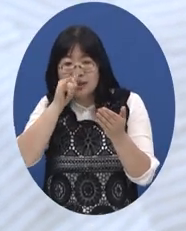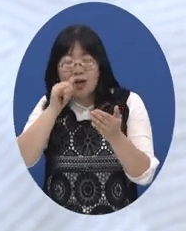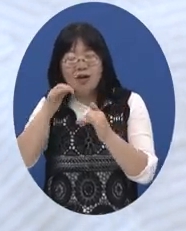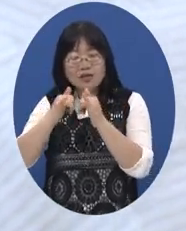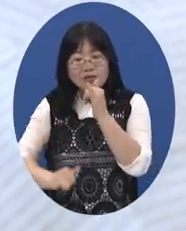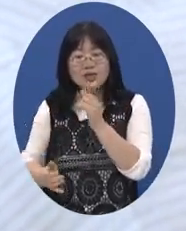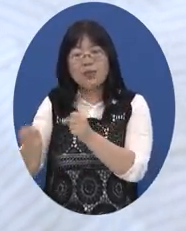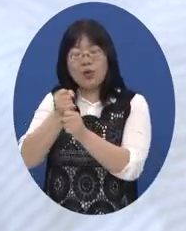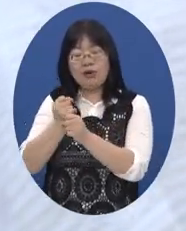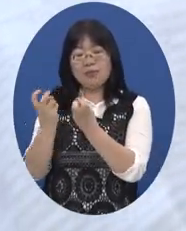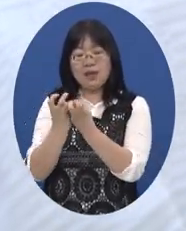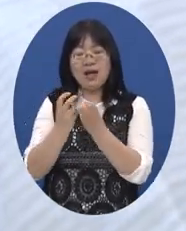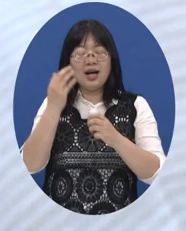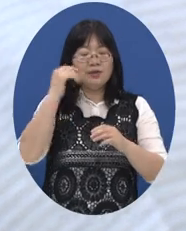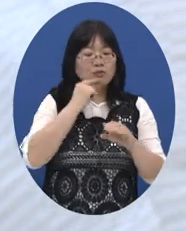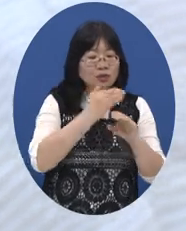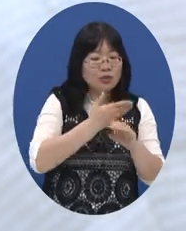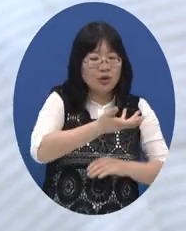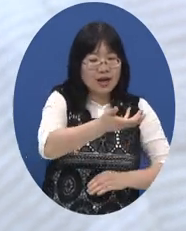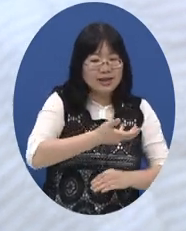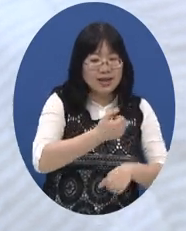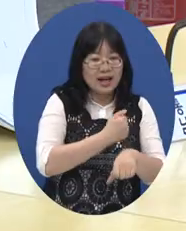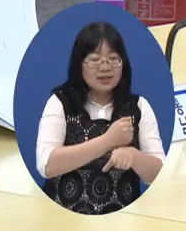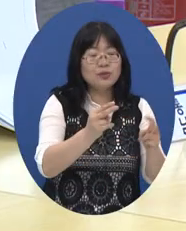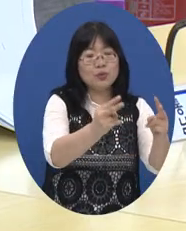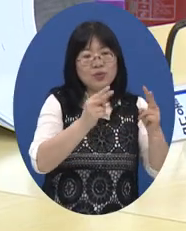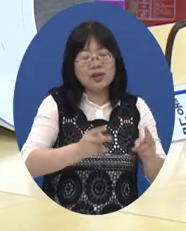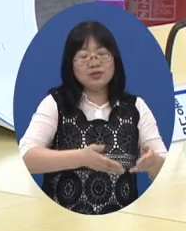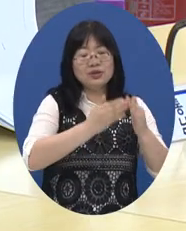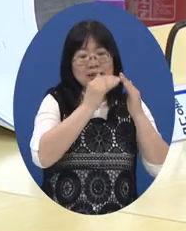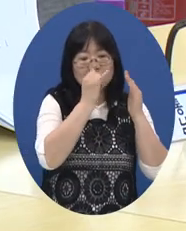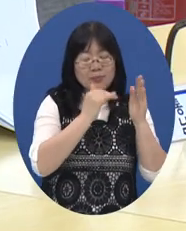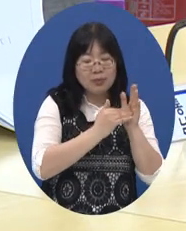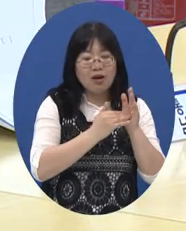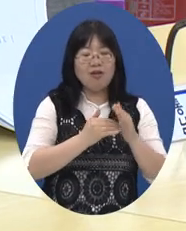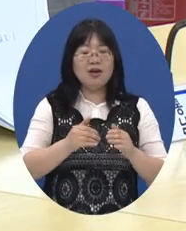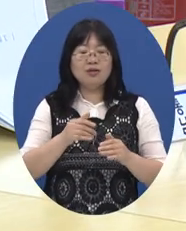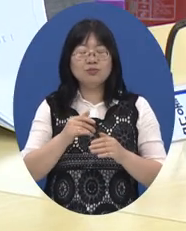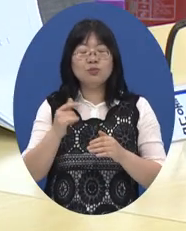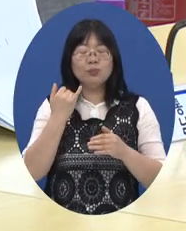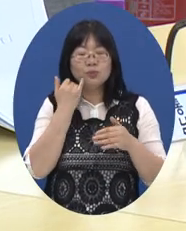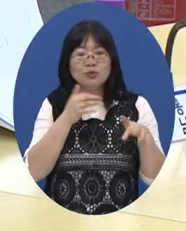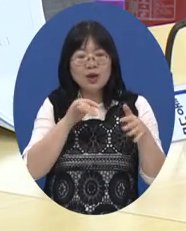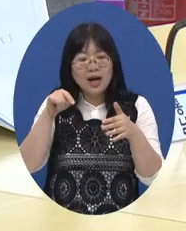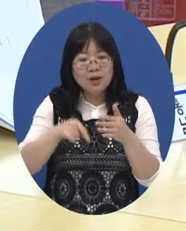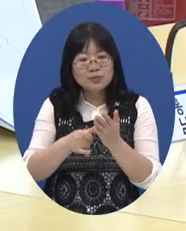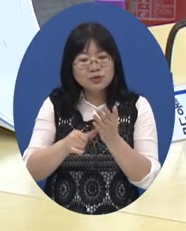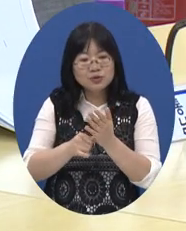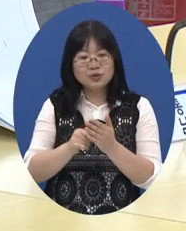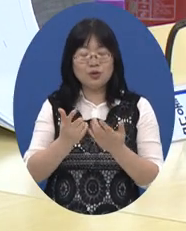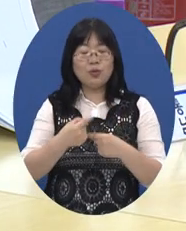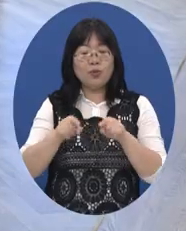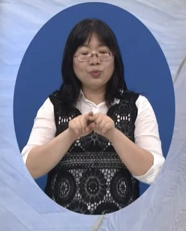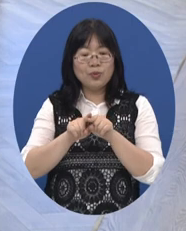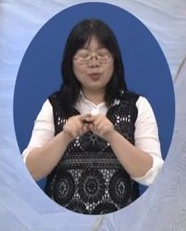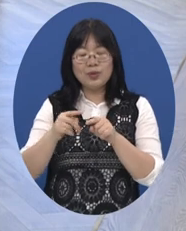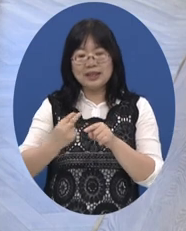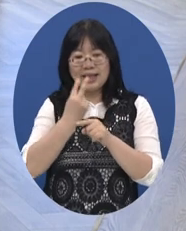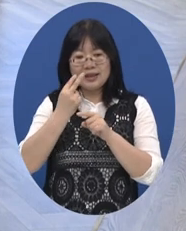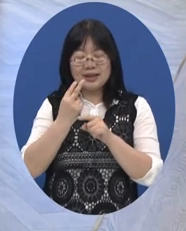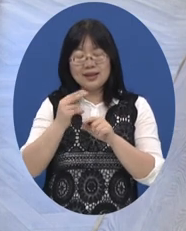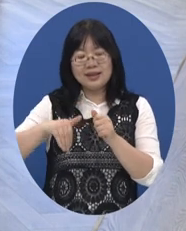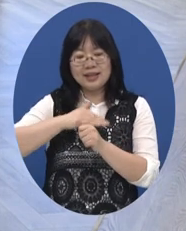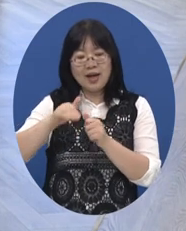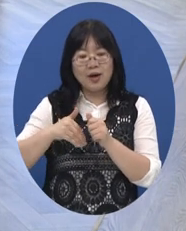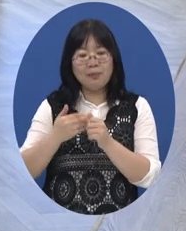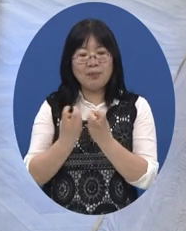방안 남북 없네 고갱 교량 설치 수산자원의 보전 및 활용을 위한 공동 생태 조사 판 남북 농업